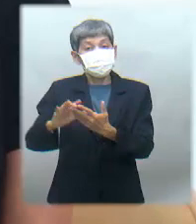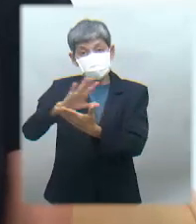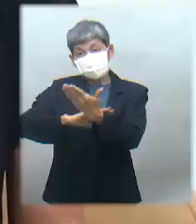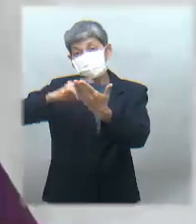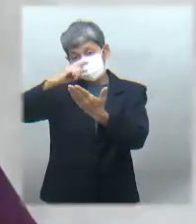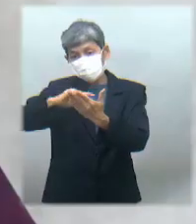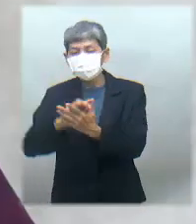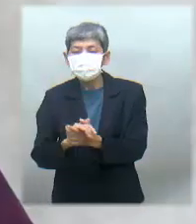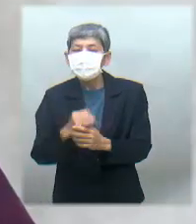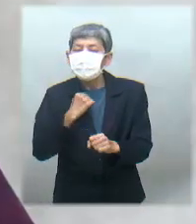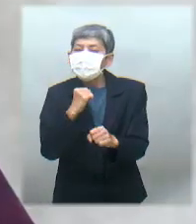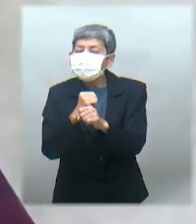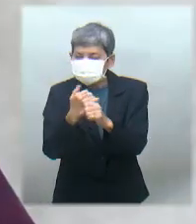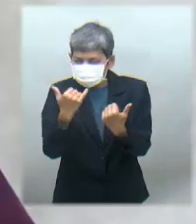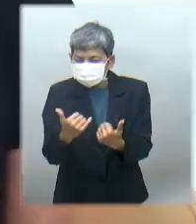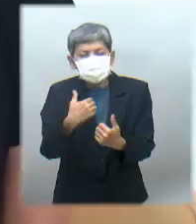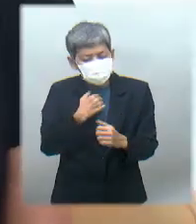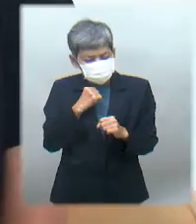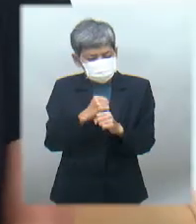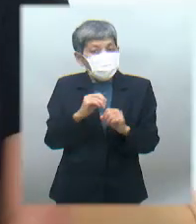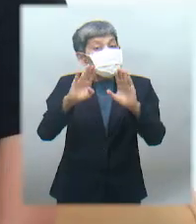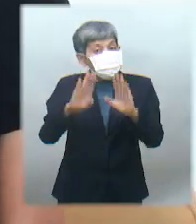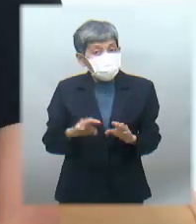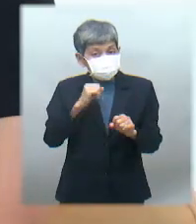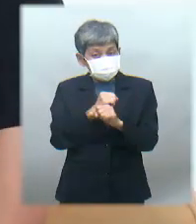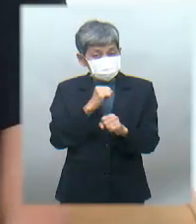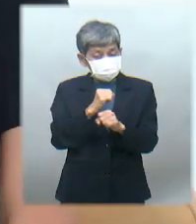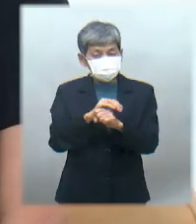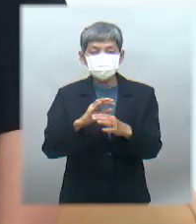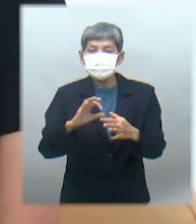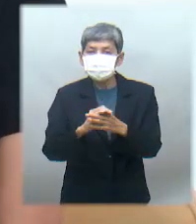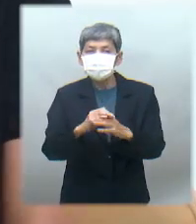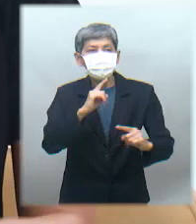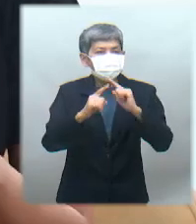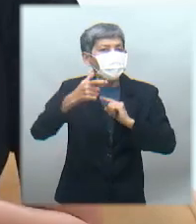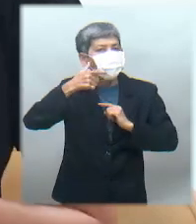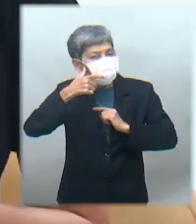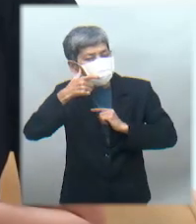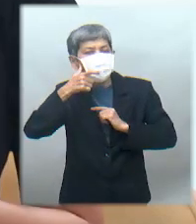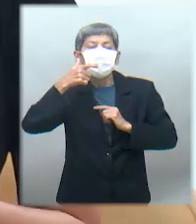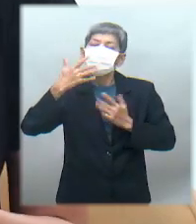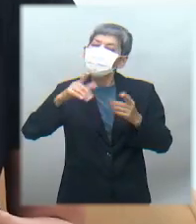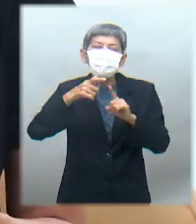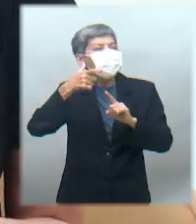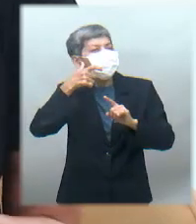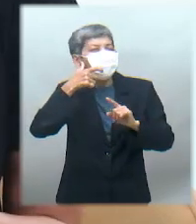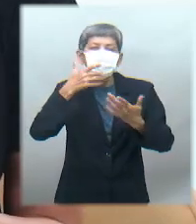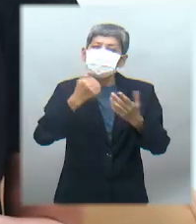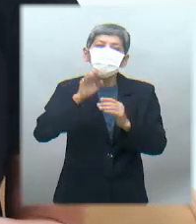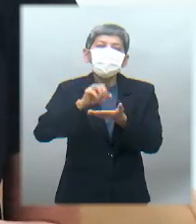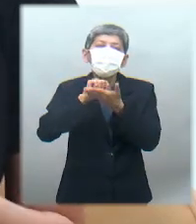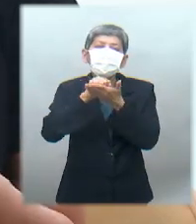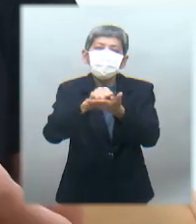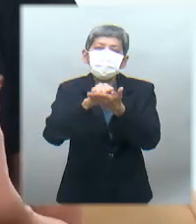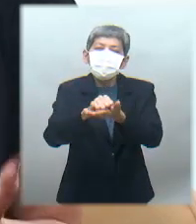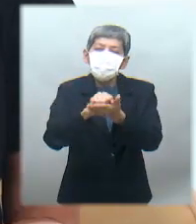ไยเราเลยชีพปะค่ะว่าตอนนี้เรามาทำเหอนกัตัวHart to Heart Contact Centerก็คอเป็เหอนกับวาเหมือนบริกา